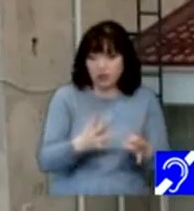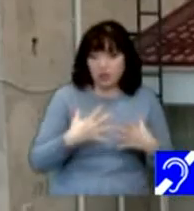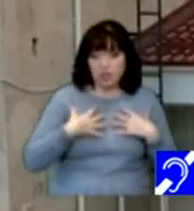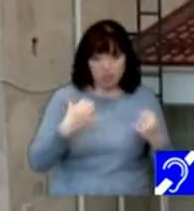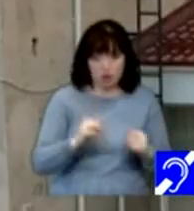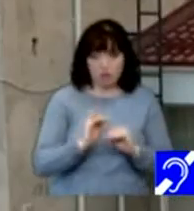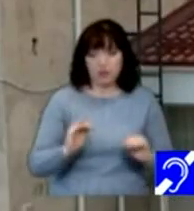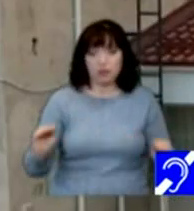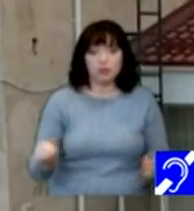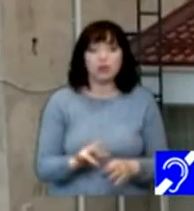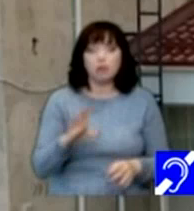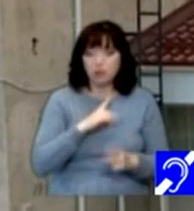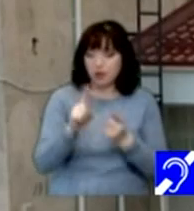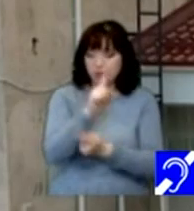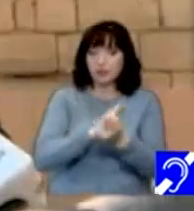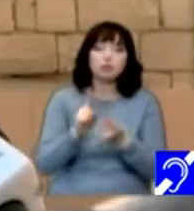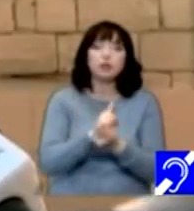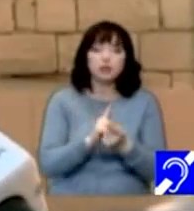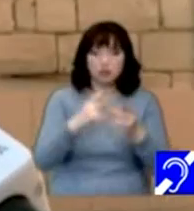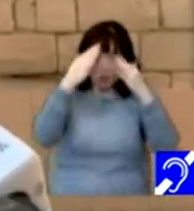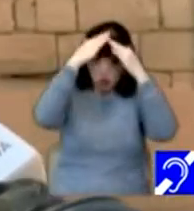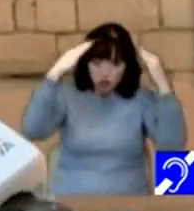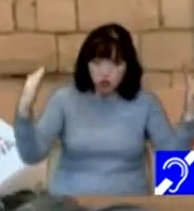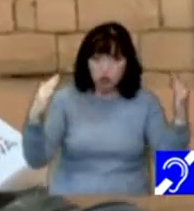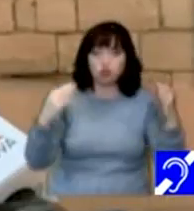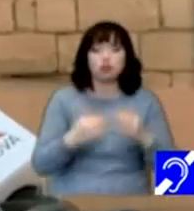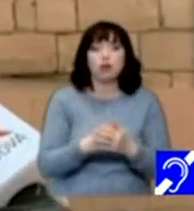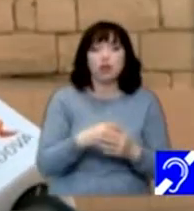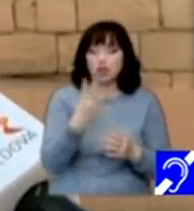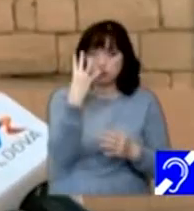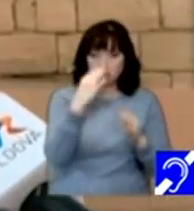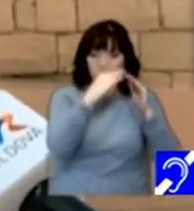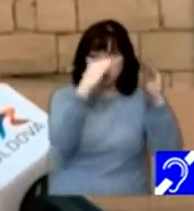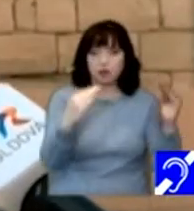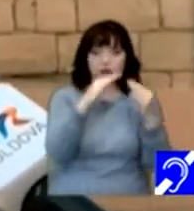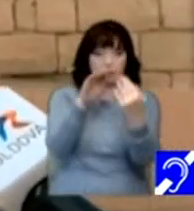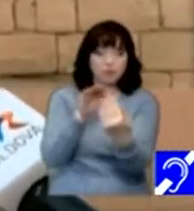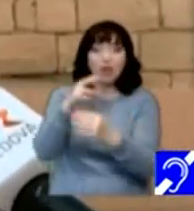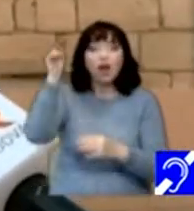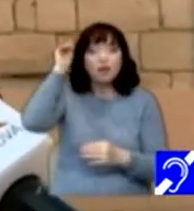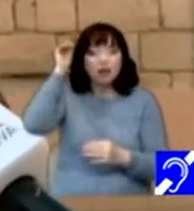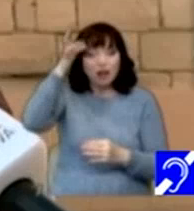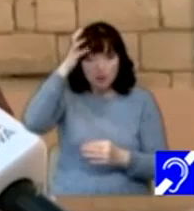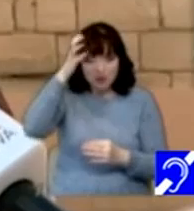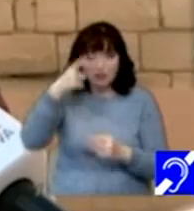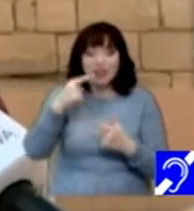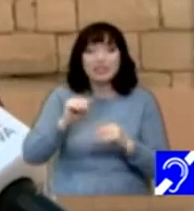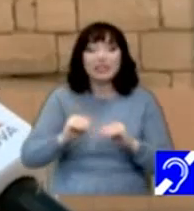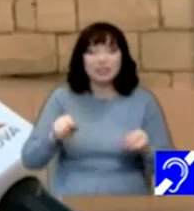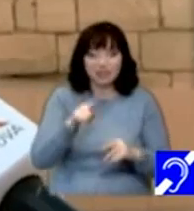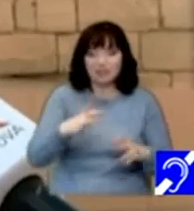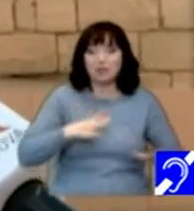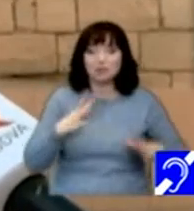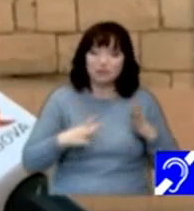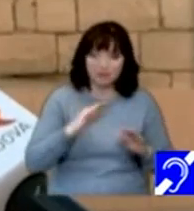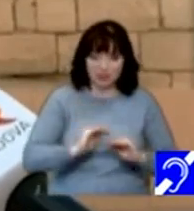sănătății copiilor. Au fost schimbate acoperișul la patru blocuri de studii, pentru copii, în care au loc activitățile